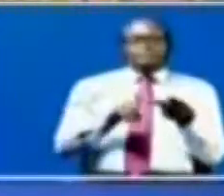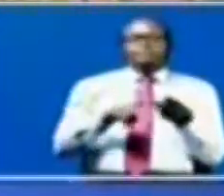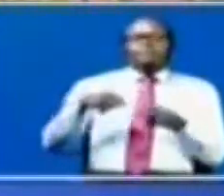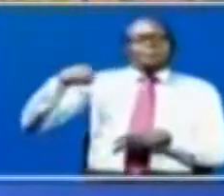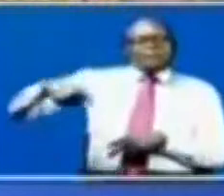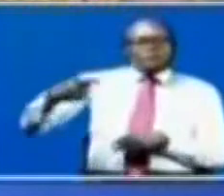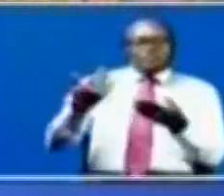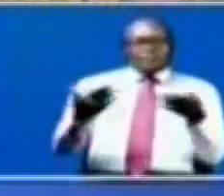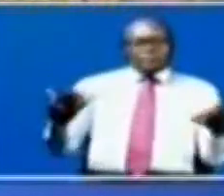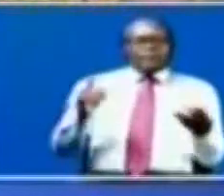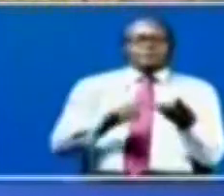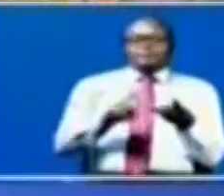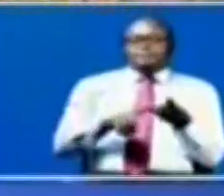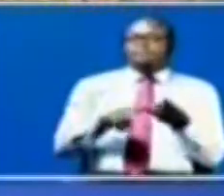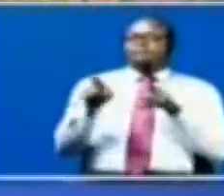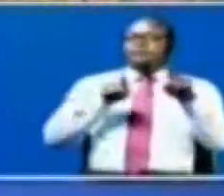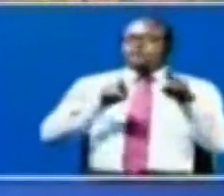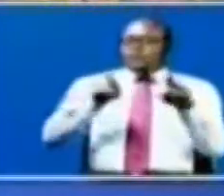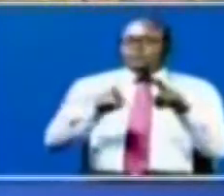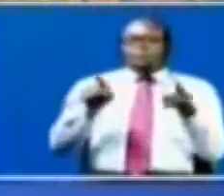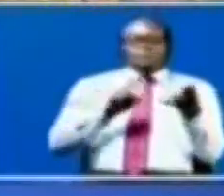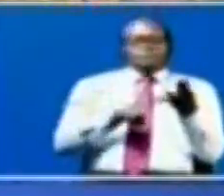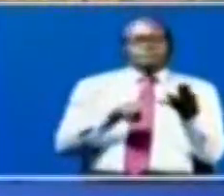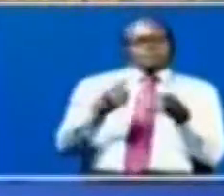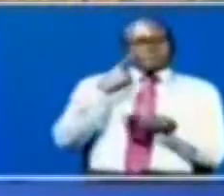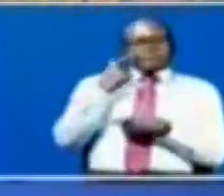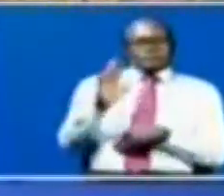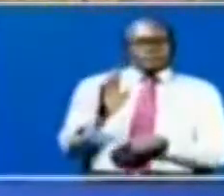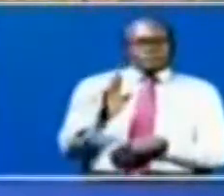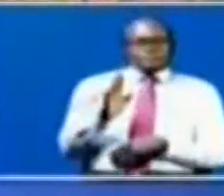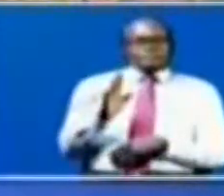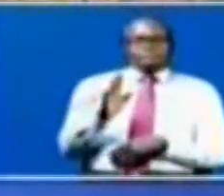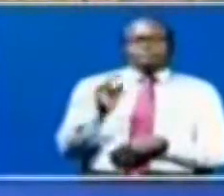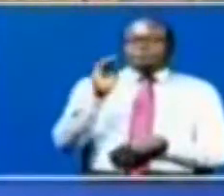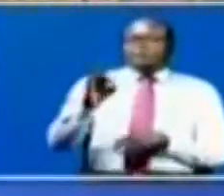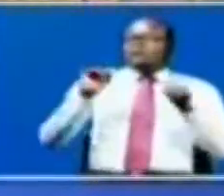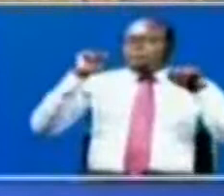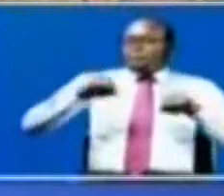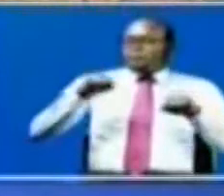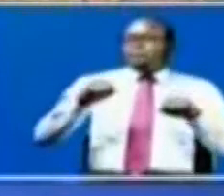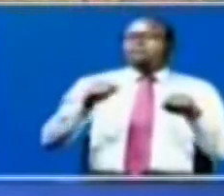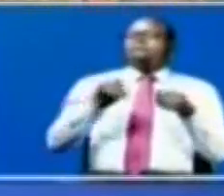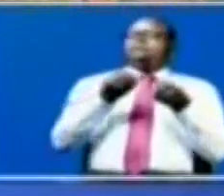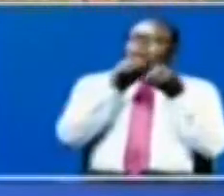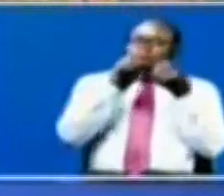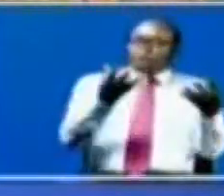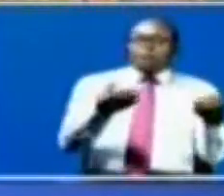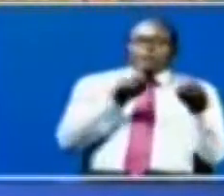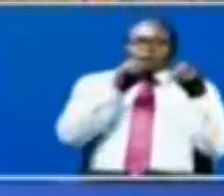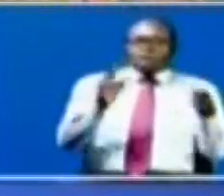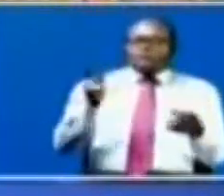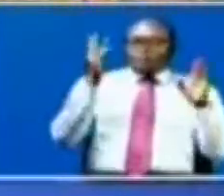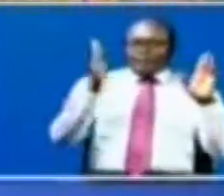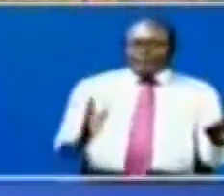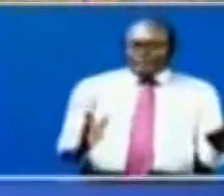manufactured products hapa, maneno ya tourism, na tumeona ya kwamba kama tutaweza kuhamasisha wa Kenya